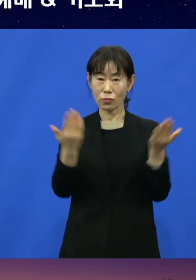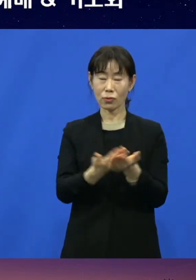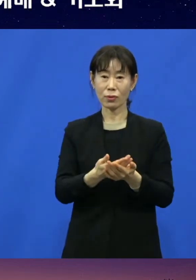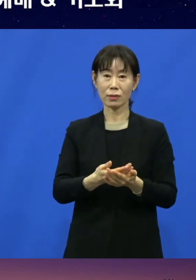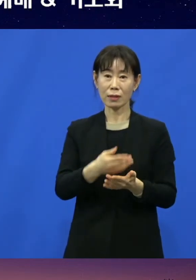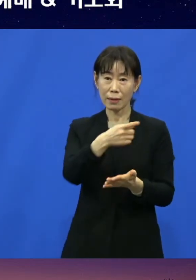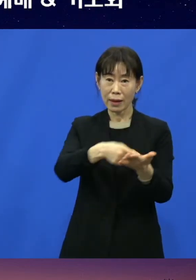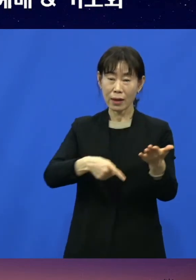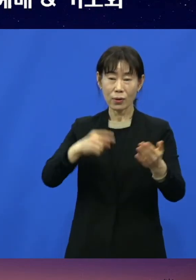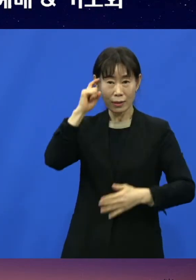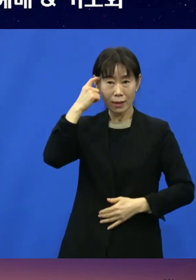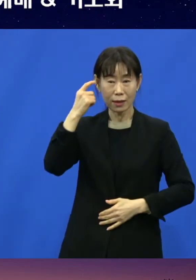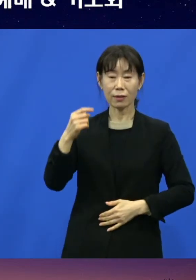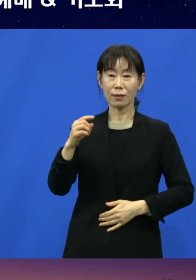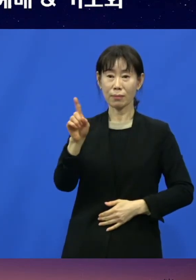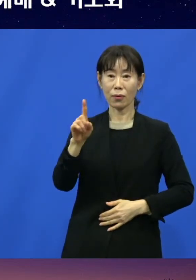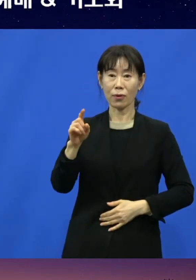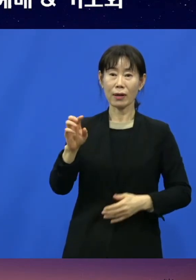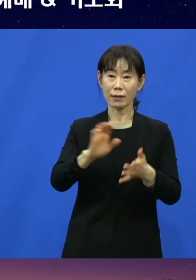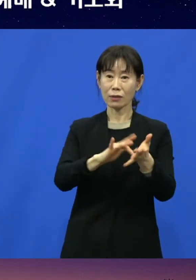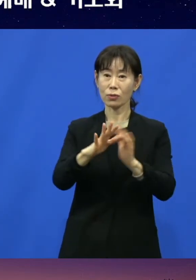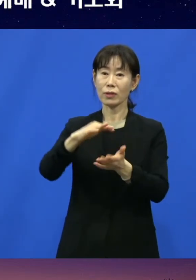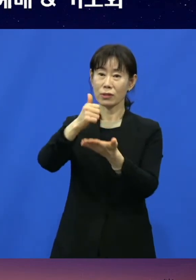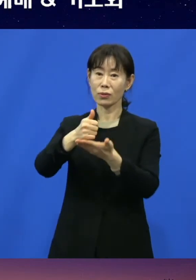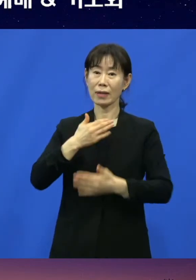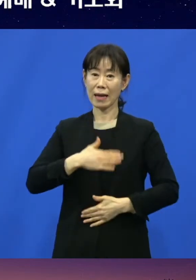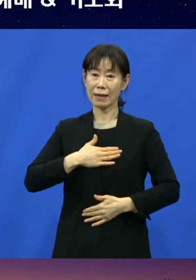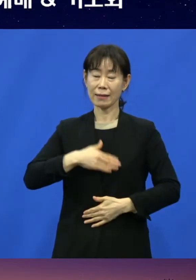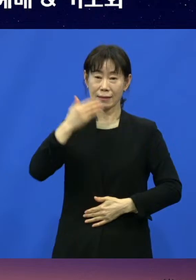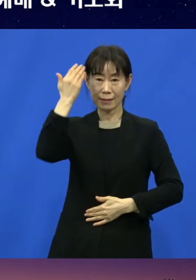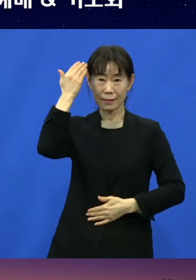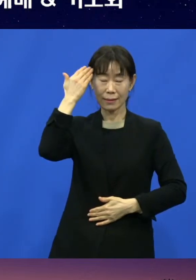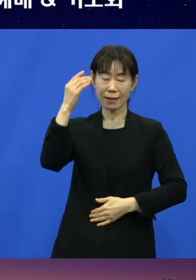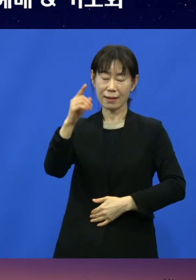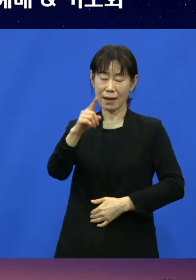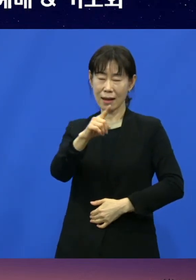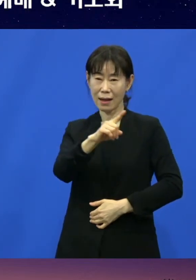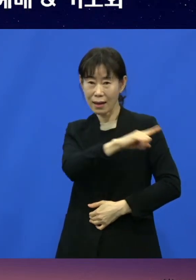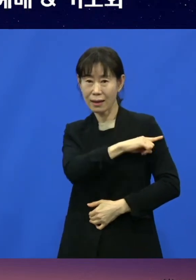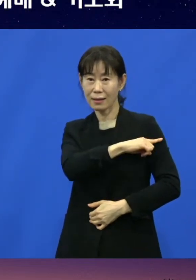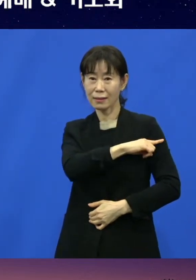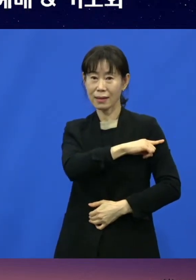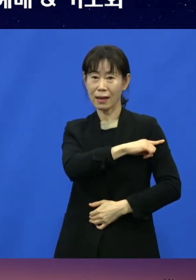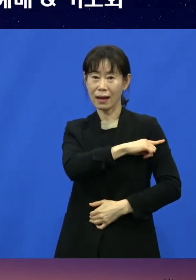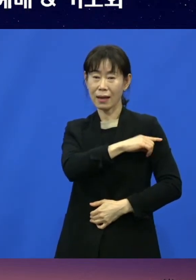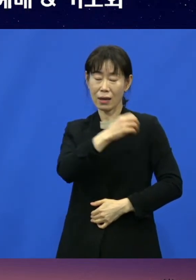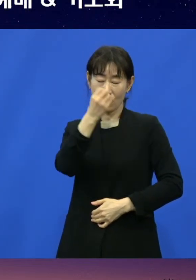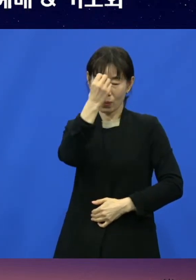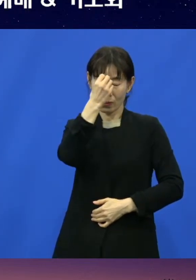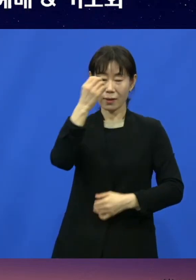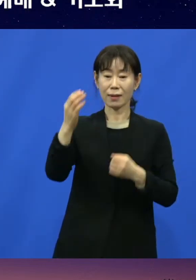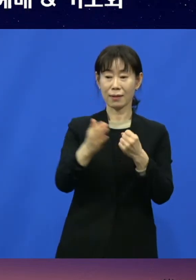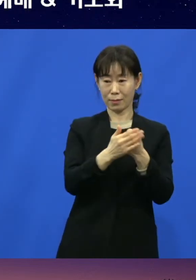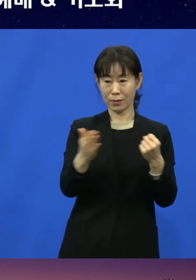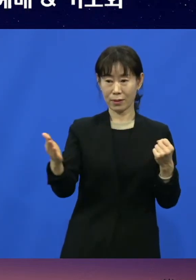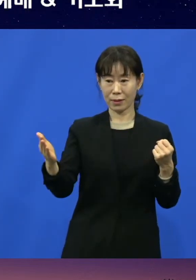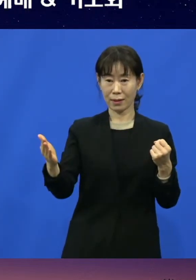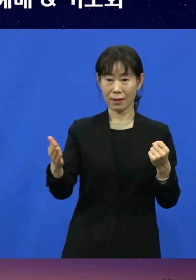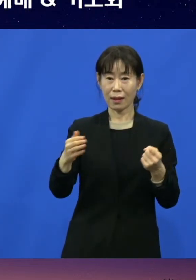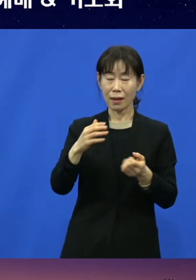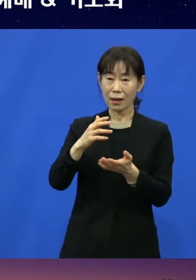내 주 그리스도 예수를 아는 지식이 가장 고상하기 때문이라. 내가 그를